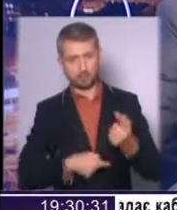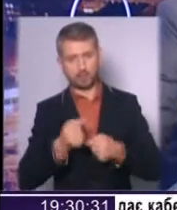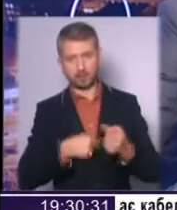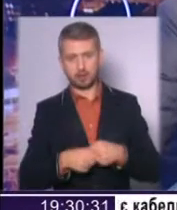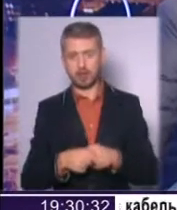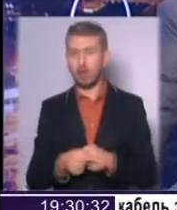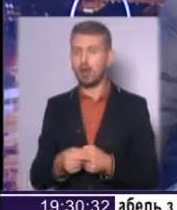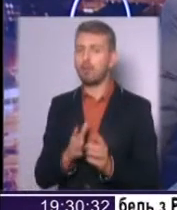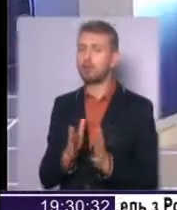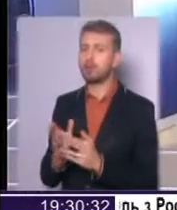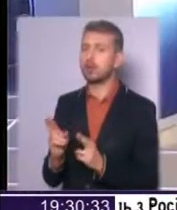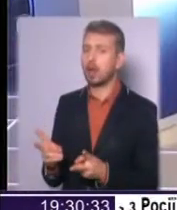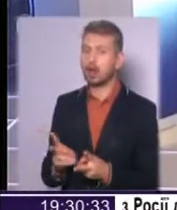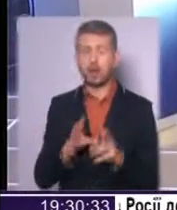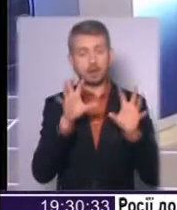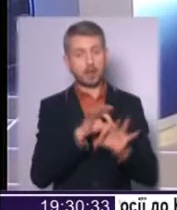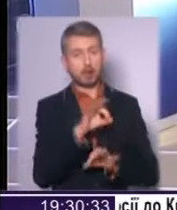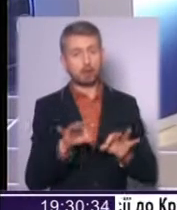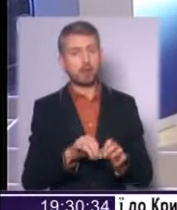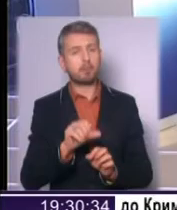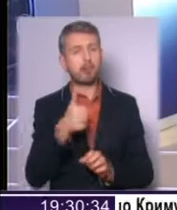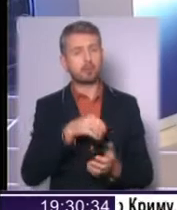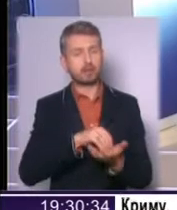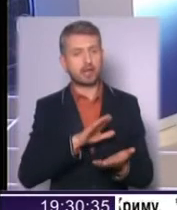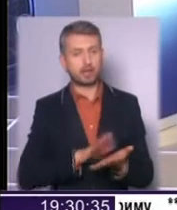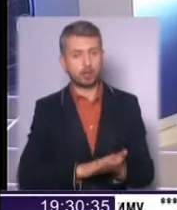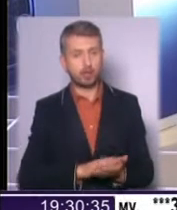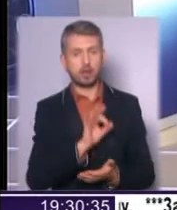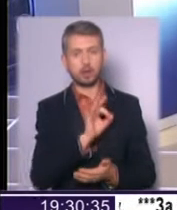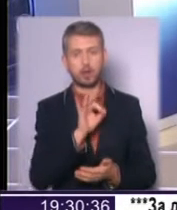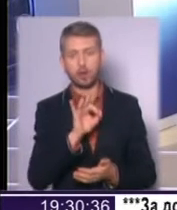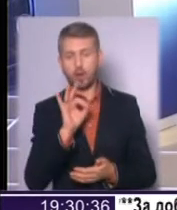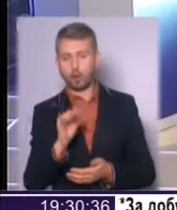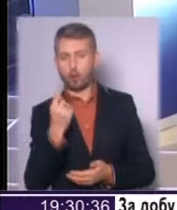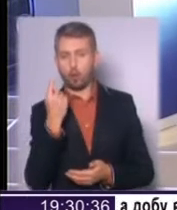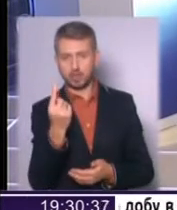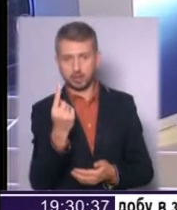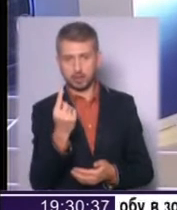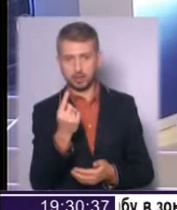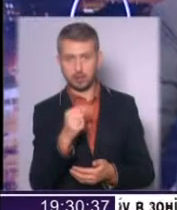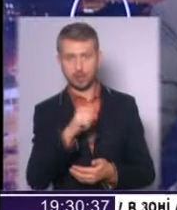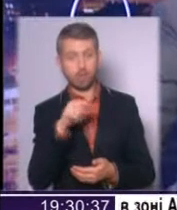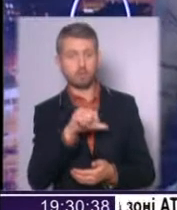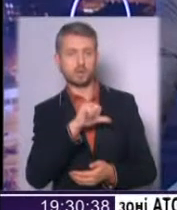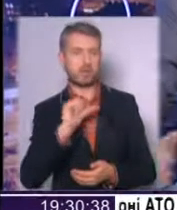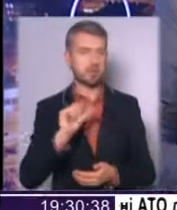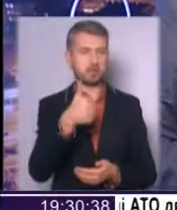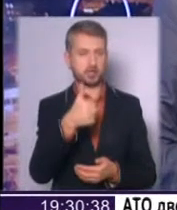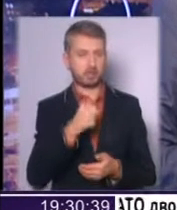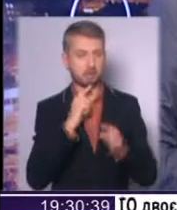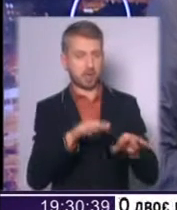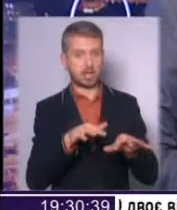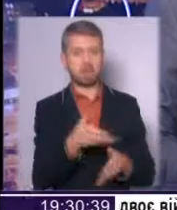можу назвати. У нас більше сотні законів. Ні, ви один назвіть. Наприклад, закон про ліквідацію офшорних